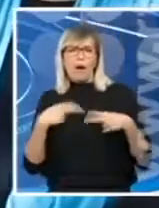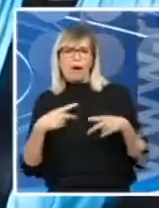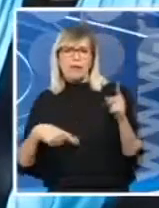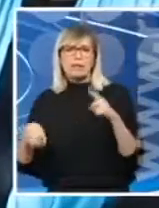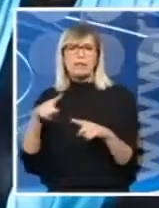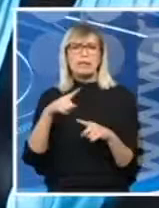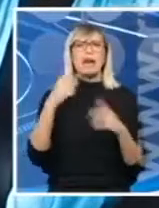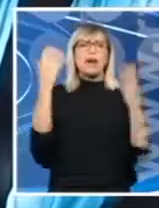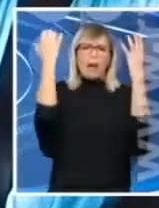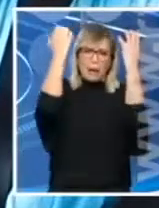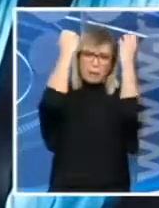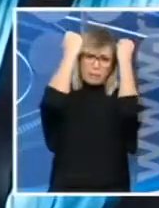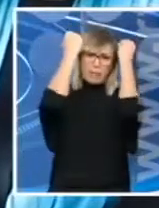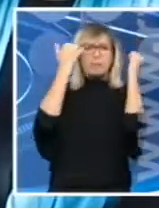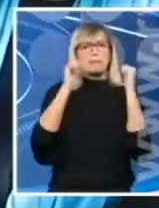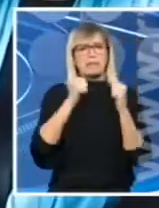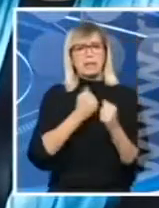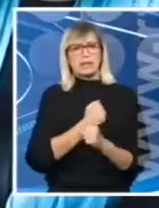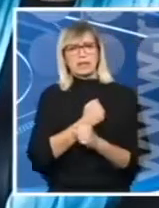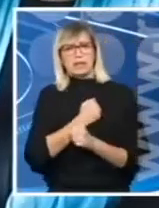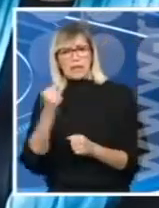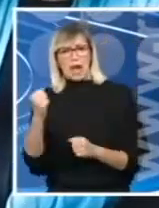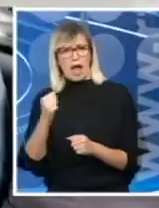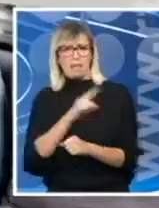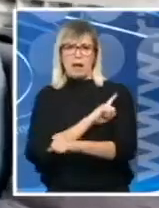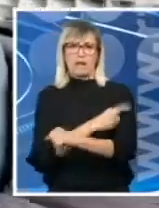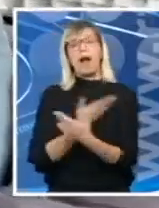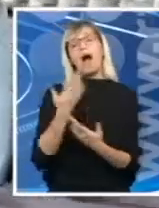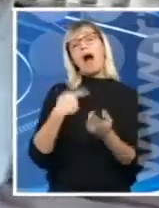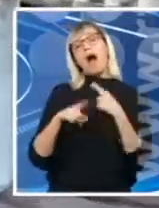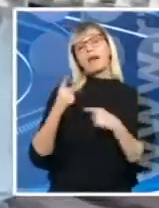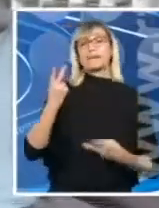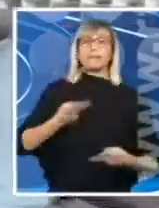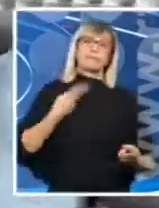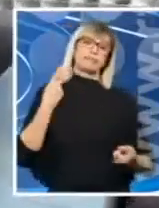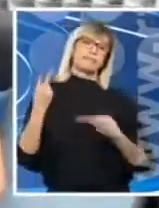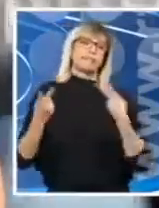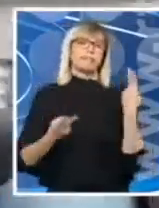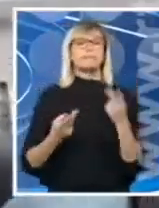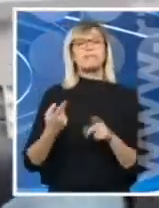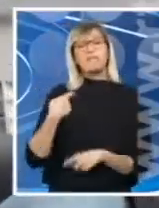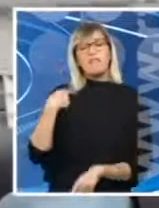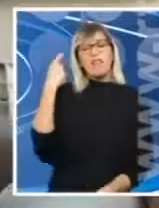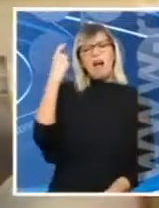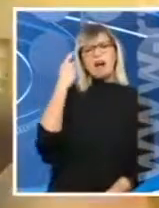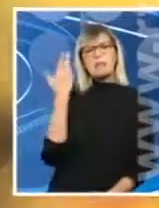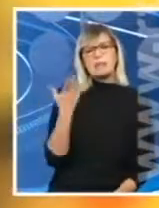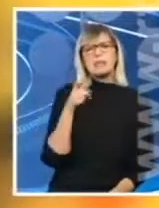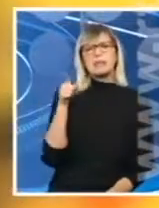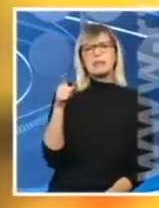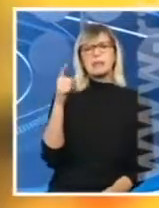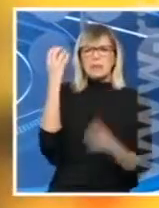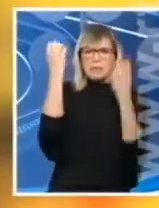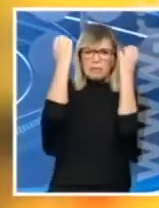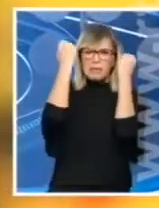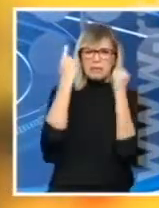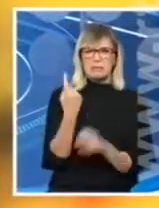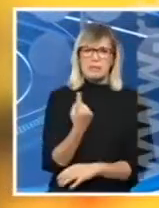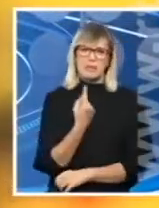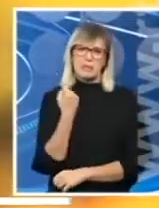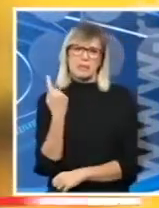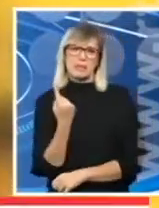snažna i hrabra, ali je hvalisava. Meni se čini da je malo usamljena. Pripovest